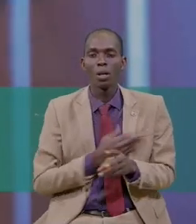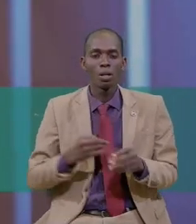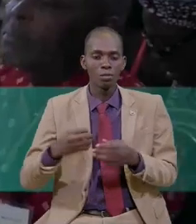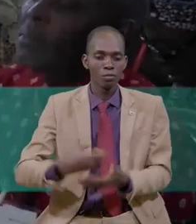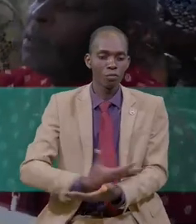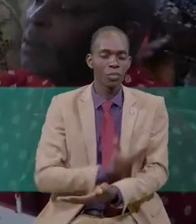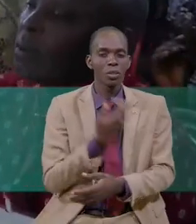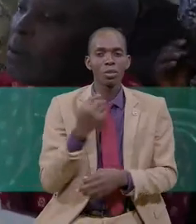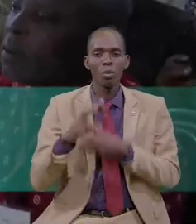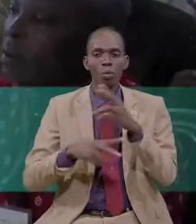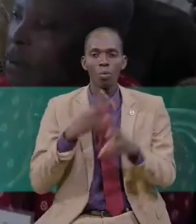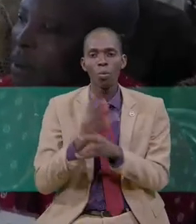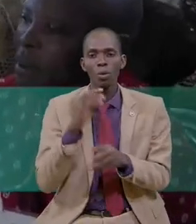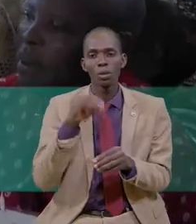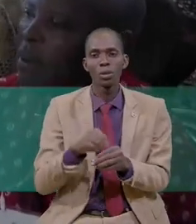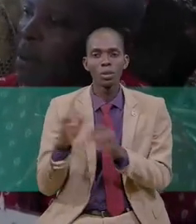nom de Jésus.